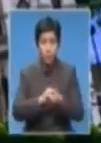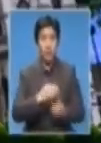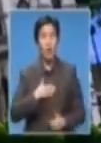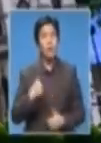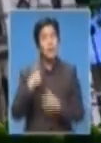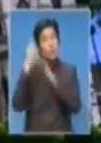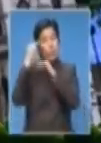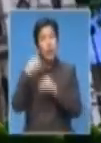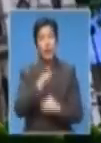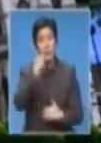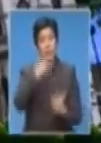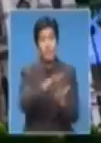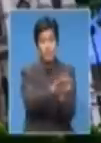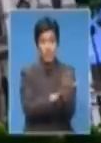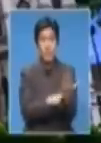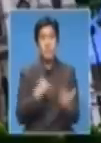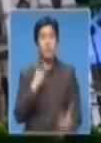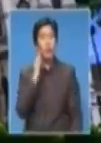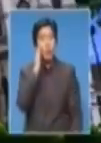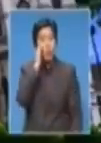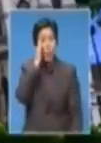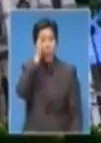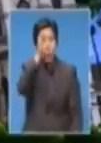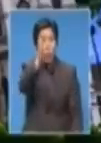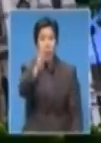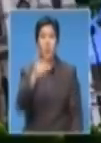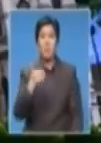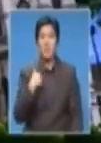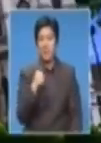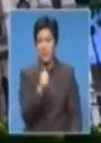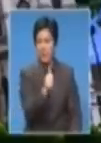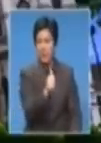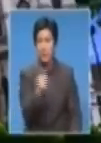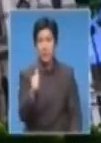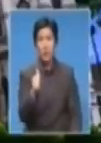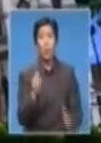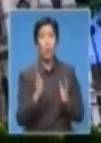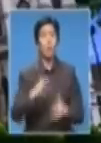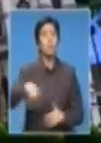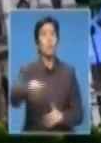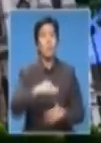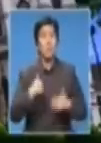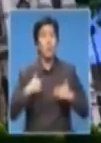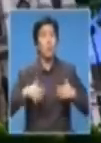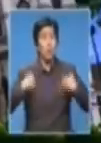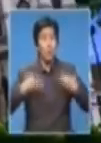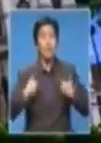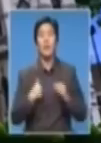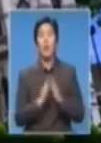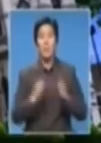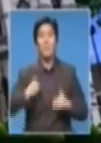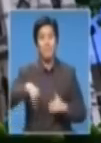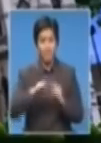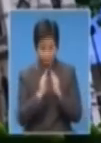วังเป็นอย่างยิ่งว่าประเทศชาติของเรานั้นจะมีอนาคตที่ดีและประชาชนทุกคนมีความสุขนะครับก็ขอขอบคุณครับส